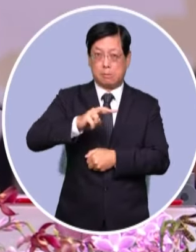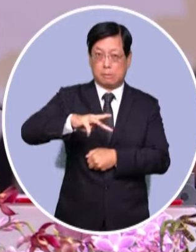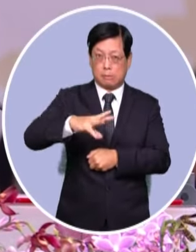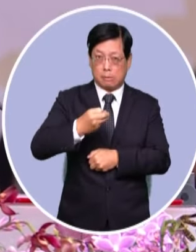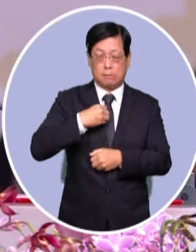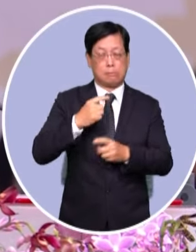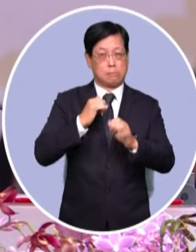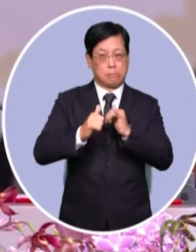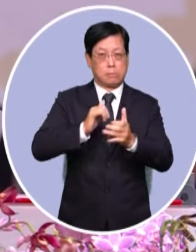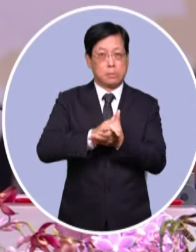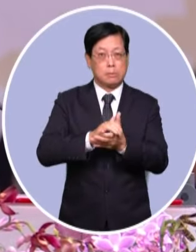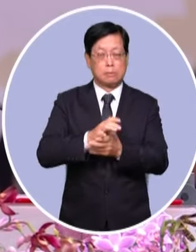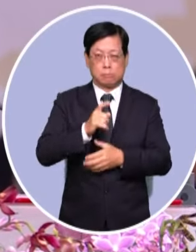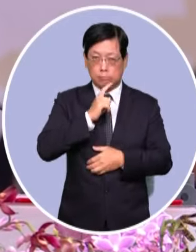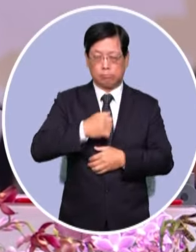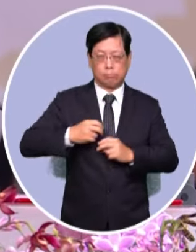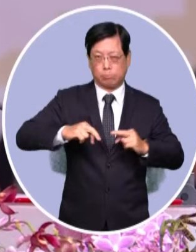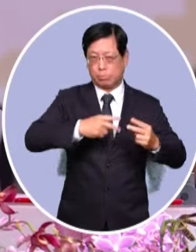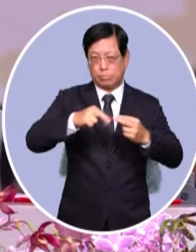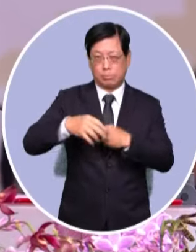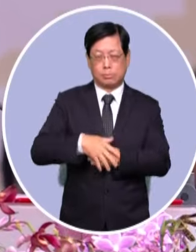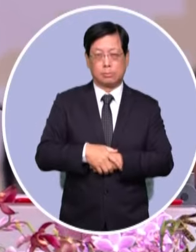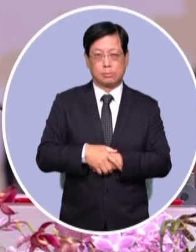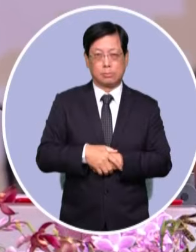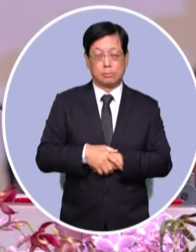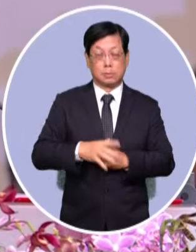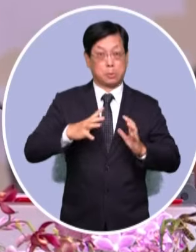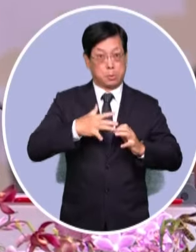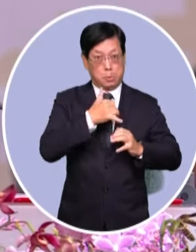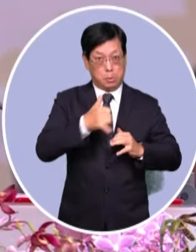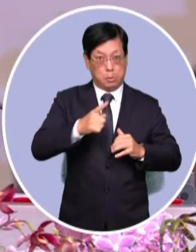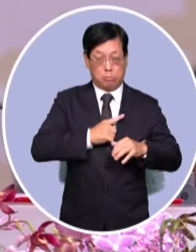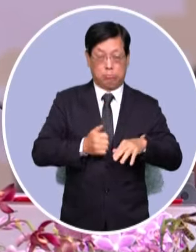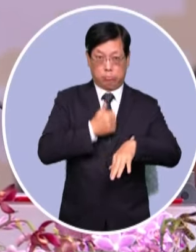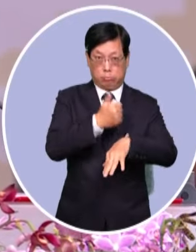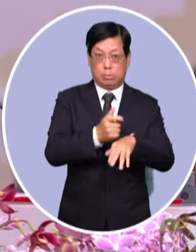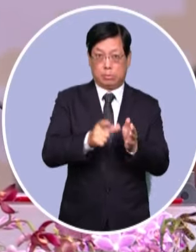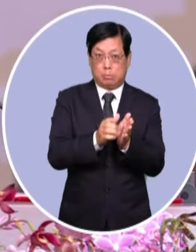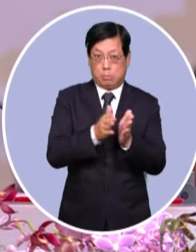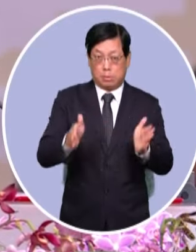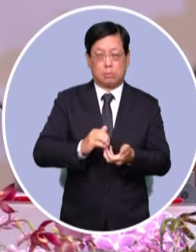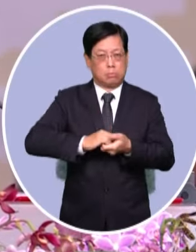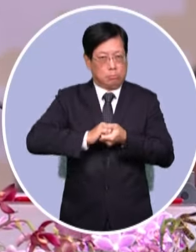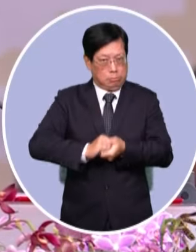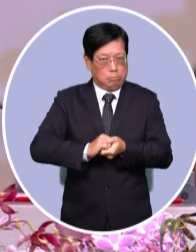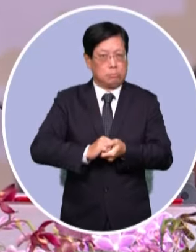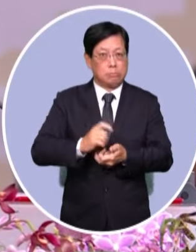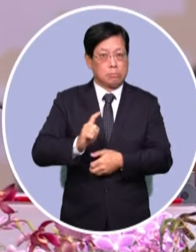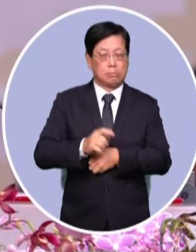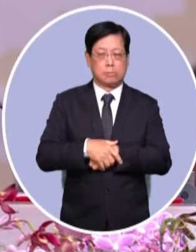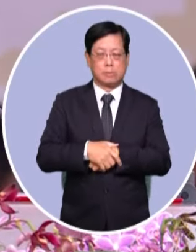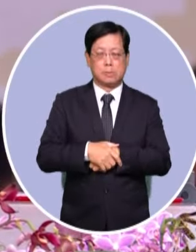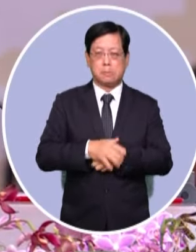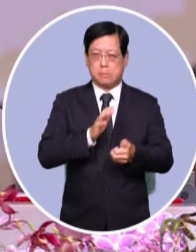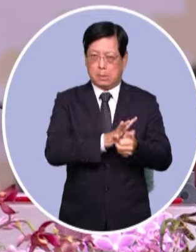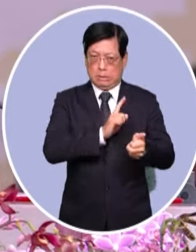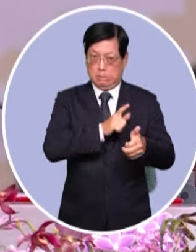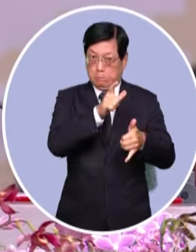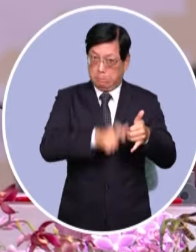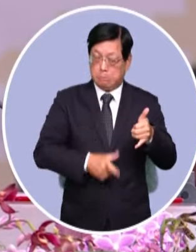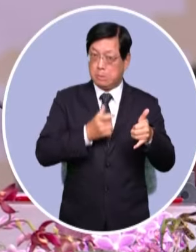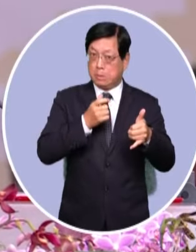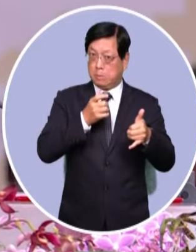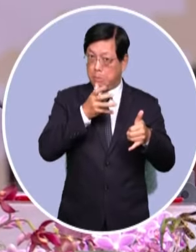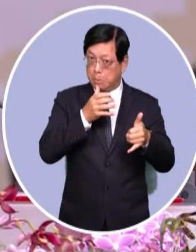国民同胞打造一个官员在任期期间都必须为自己的所言